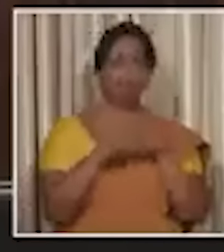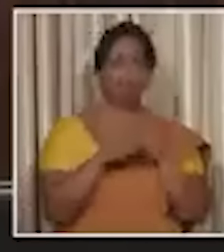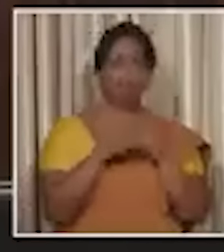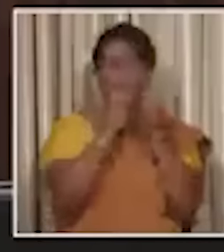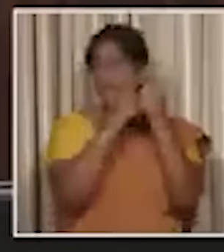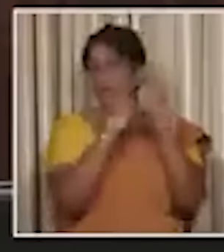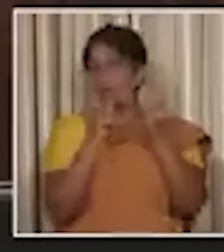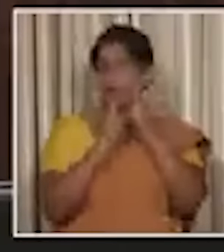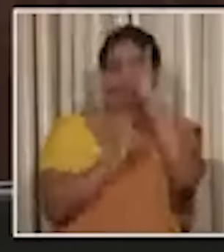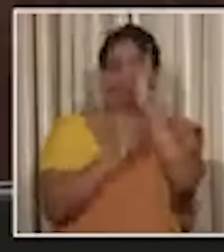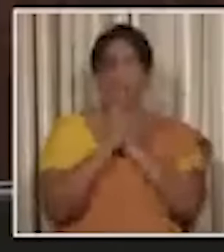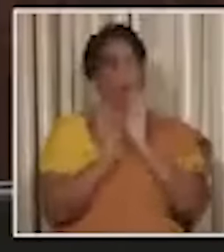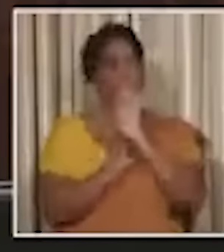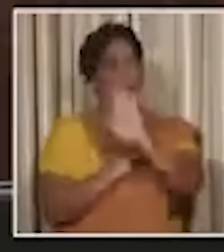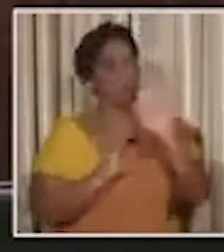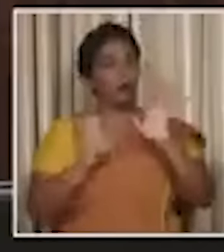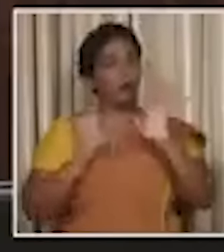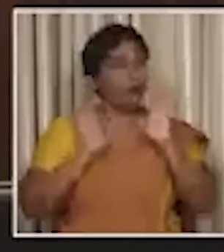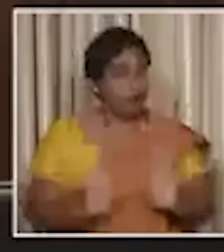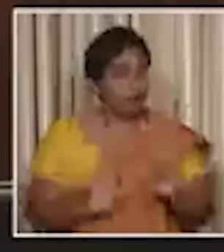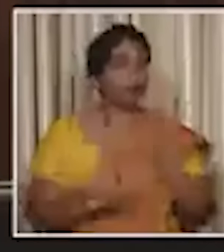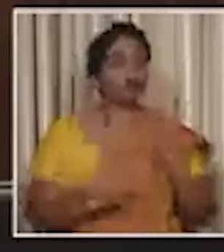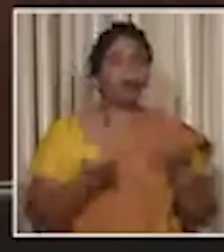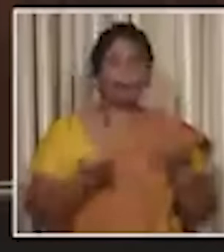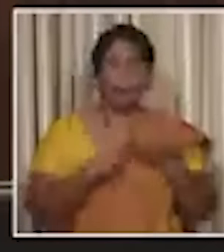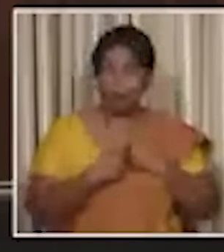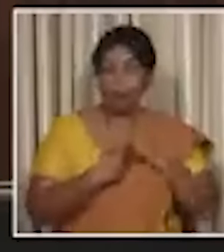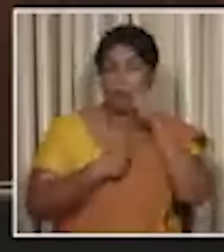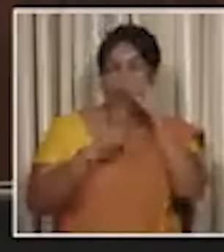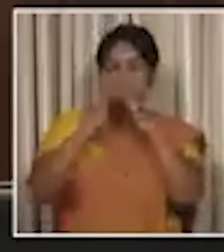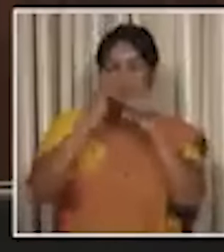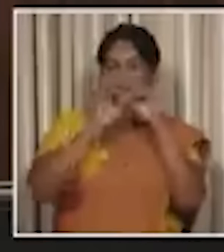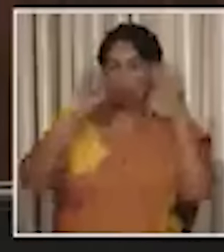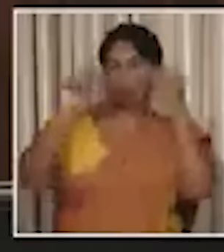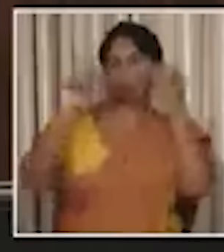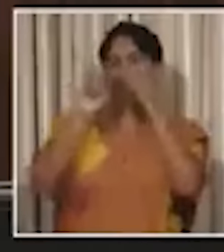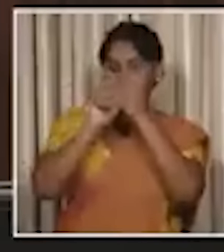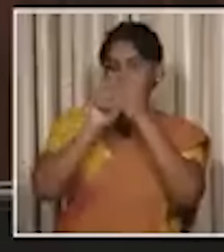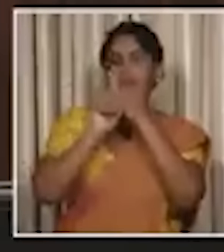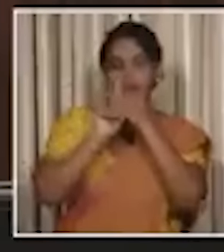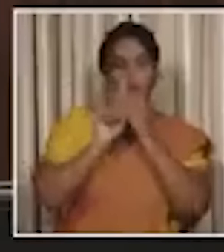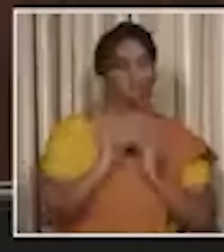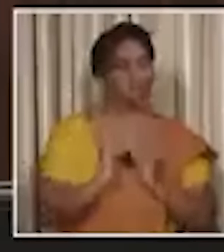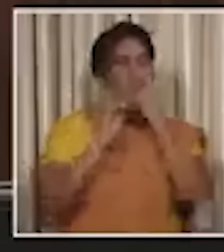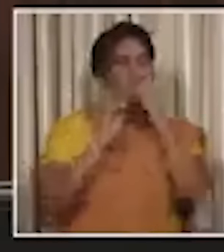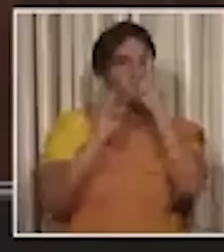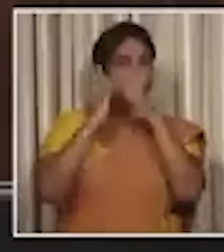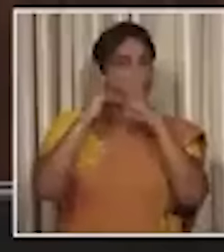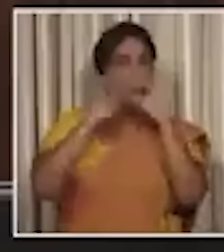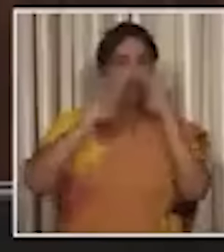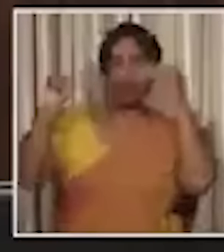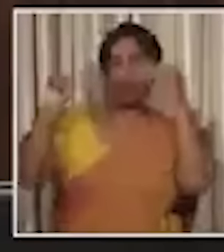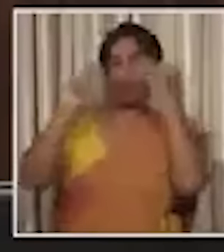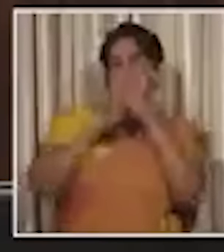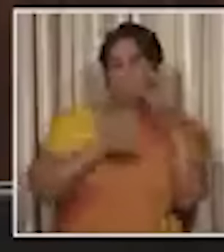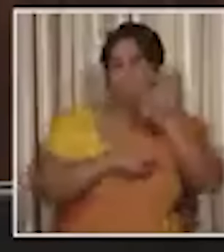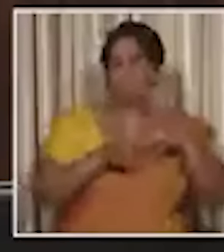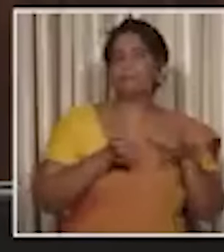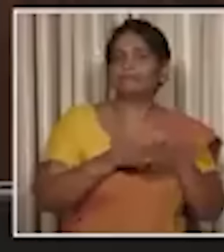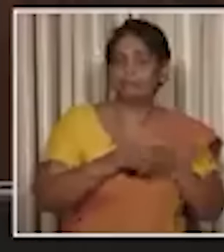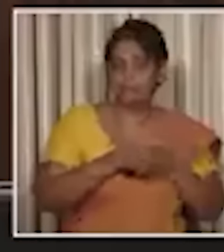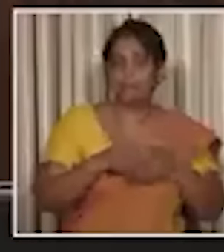ආගම් මෙදෙව්වාට හැබැයි අපි එක අරමුණකට ගොඩනැගුණු බව එක අරමුණක් වෙනුවෙන් පෙළගැසුණු බව